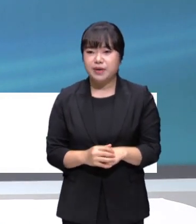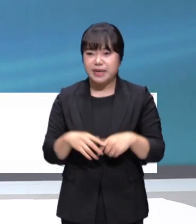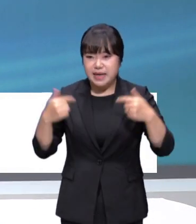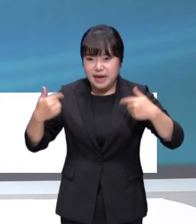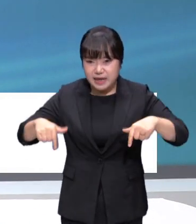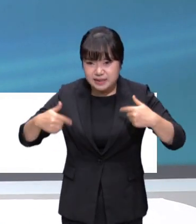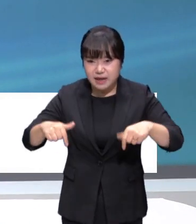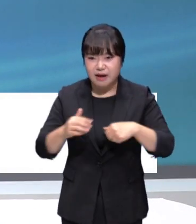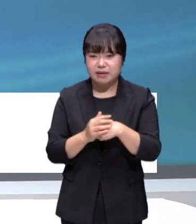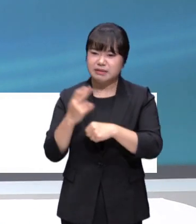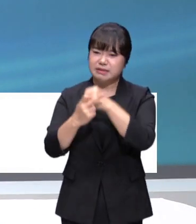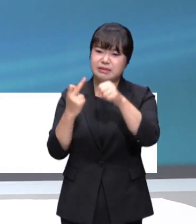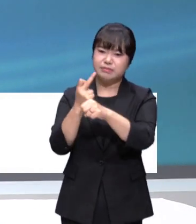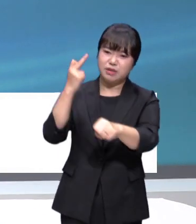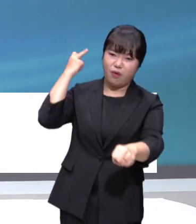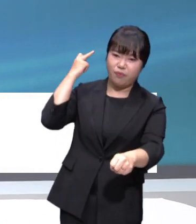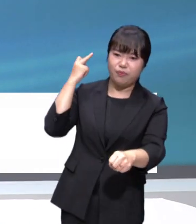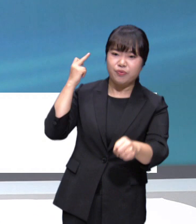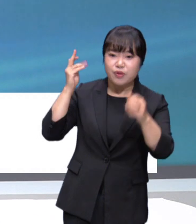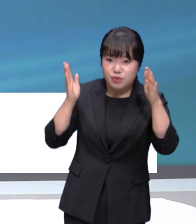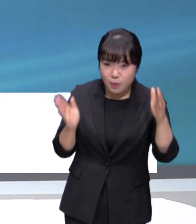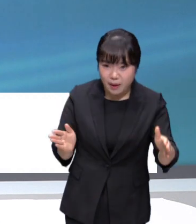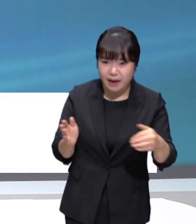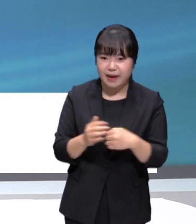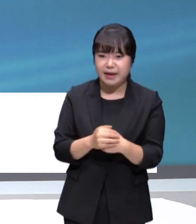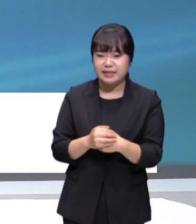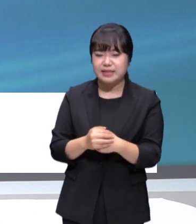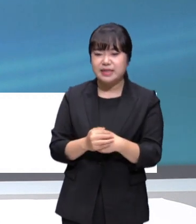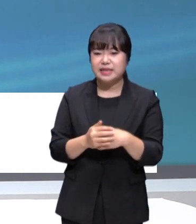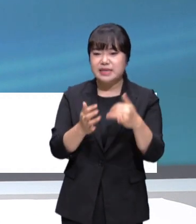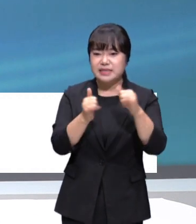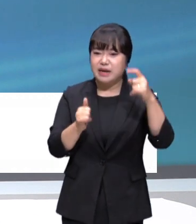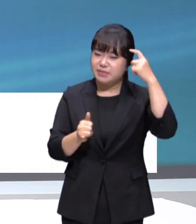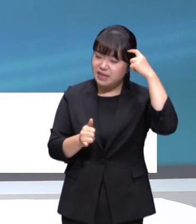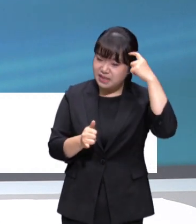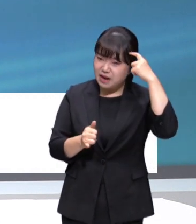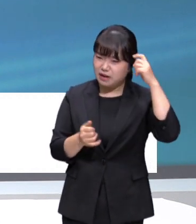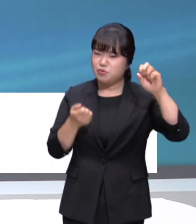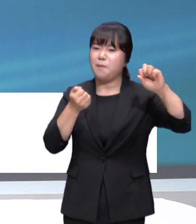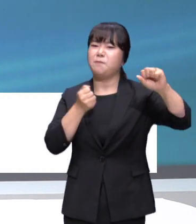서울시의회가 지난 12년 동안 시민의